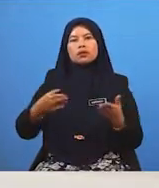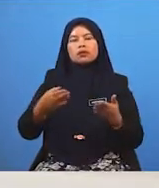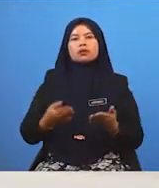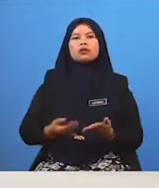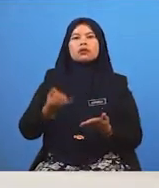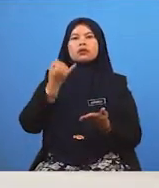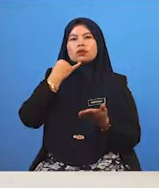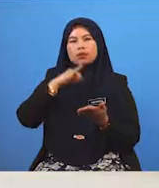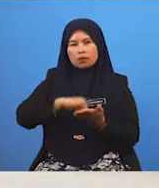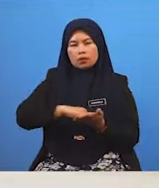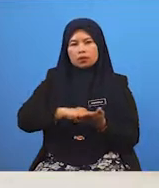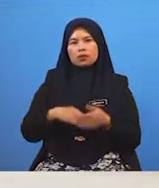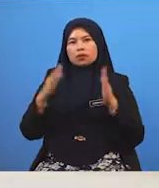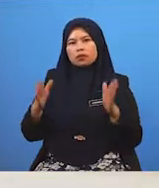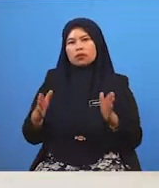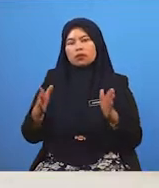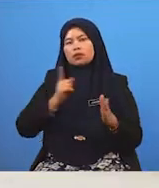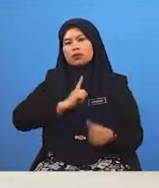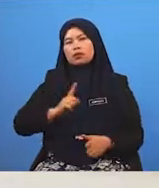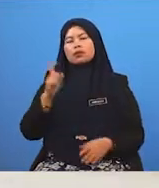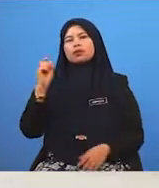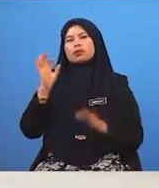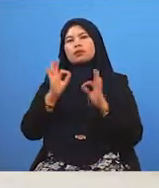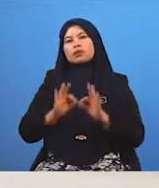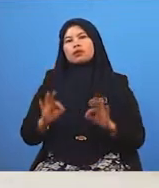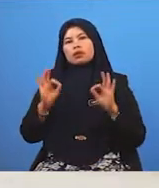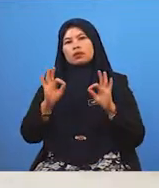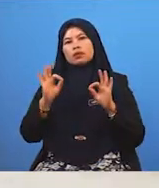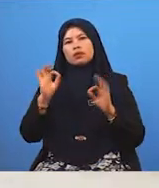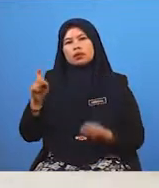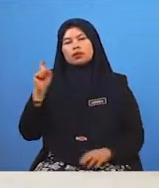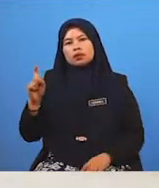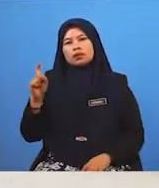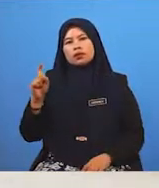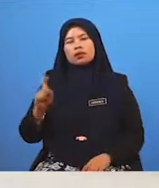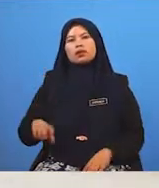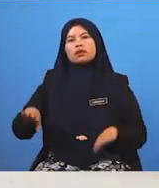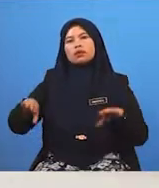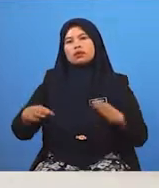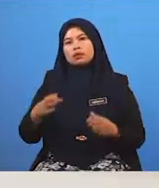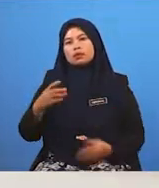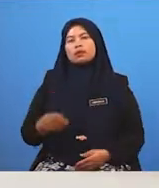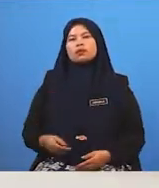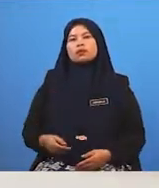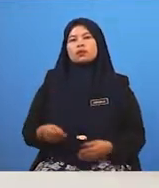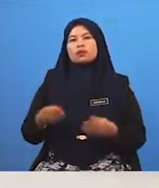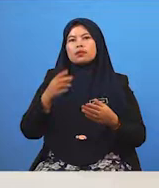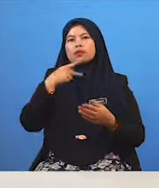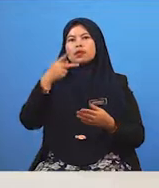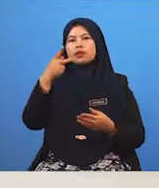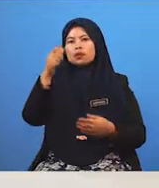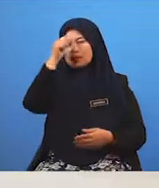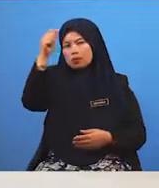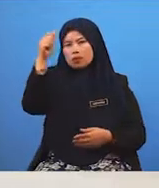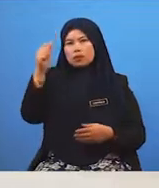Muslim perlu mengerjakan segala perintah Allah Subhanahu wa taala seperti solat,